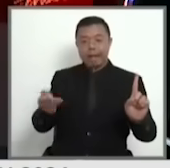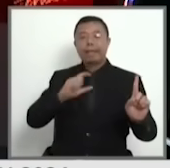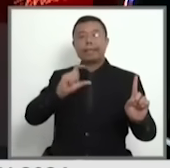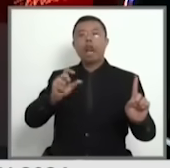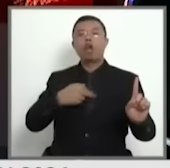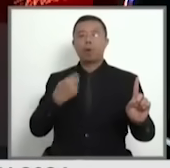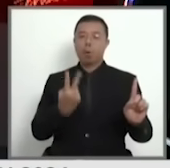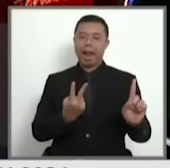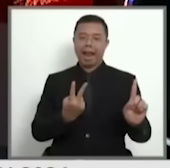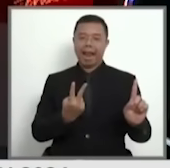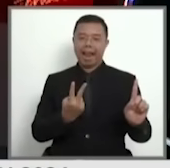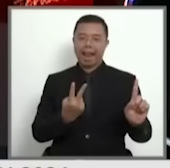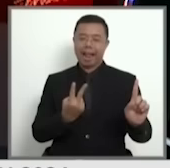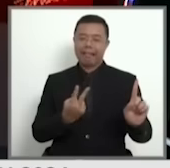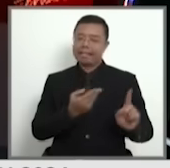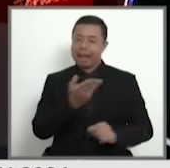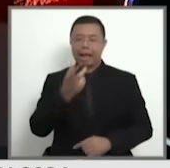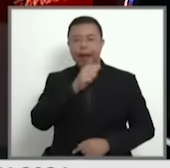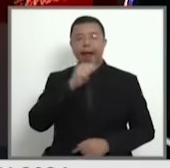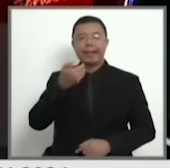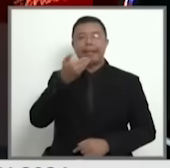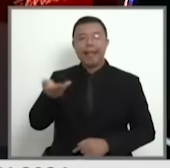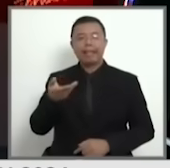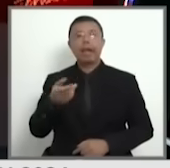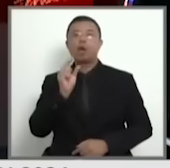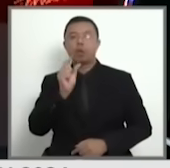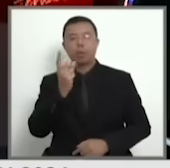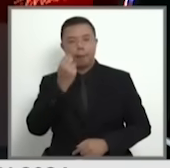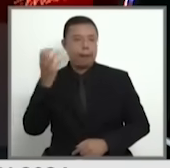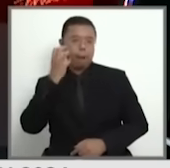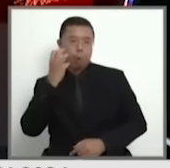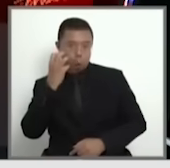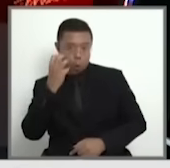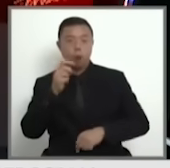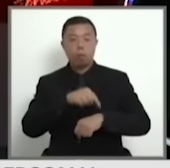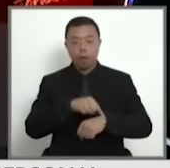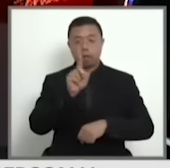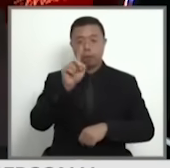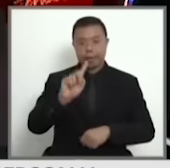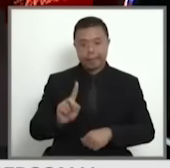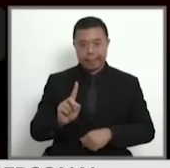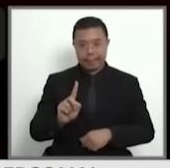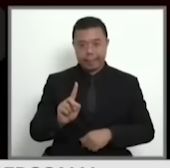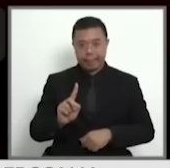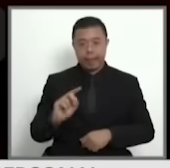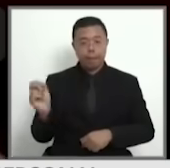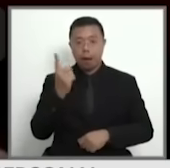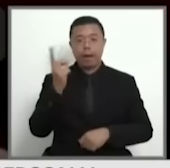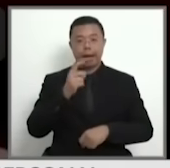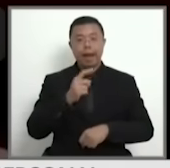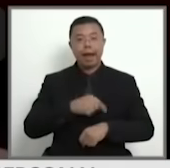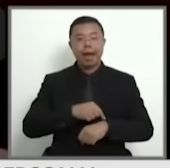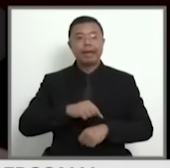capres nomor Rut 2 kami persilakan Pak Anis untuk bertanya kepada Pak Prabowo waktunya ul